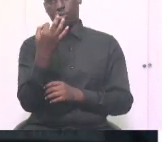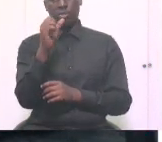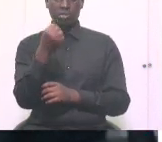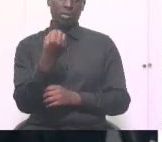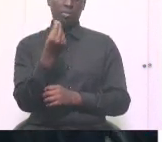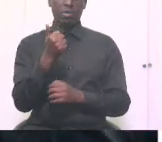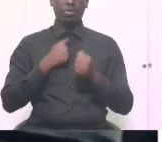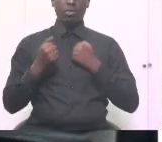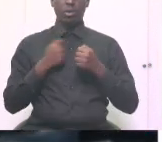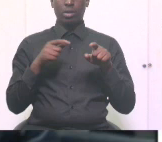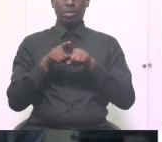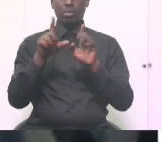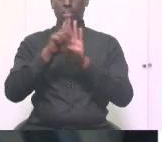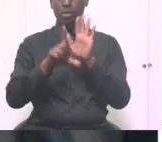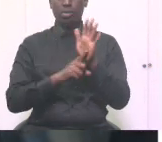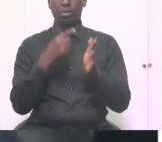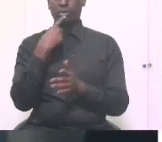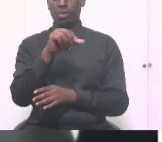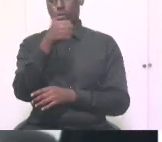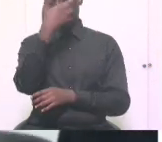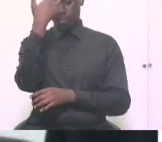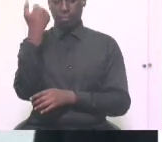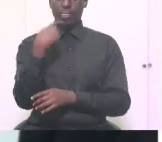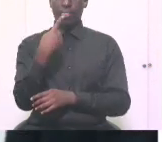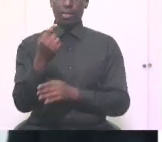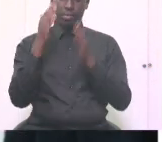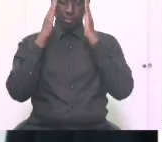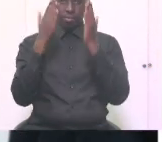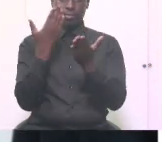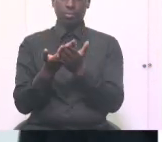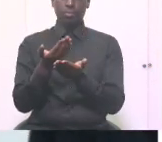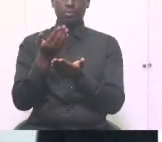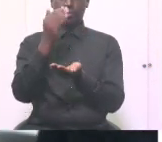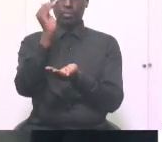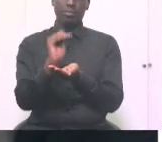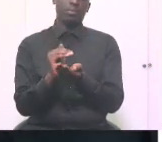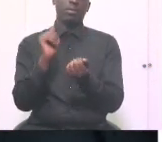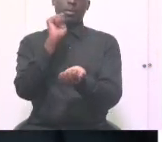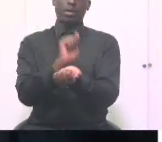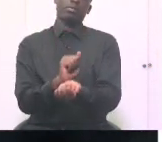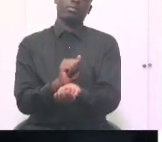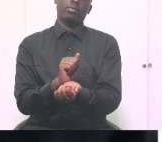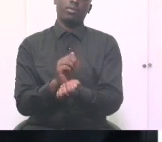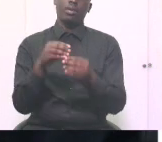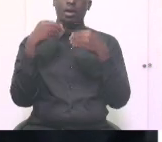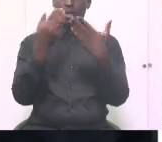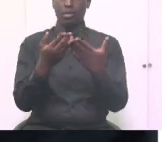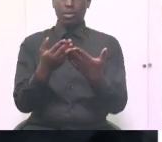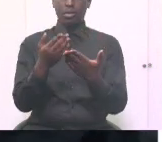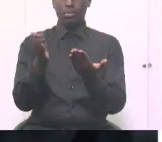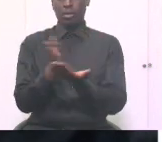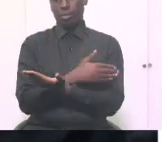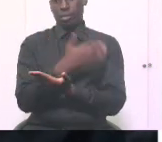z'amafaranga y'u Rwanda nk'uko itegeko ribiteganya. Indi mpamvu ishingirwaho mu gusaba ko Bamporiki yagabanyirizwa ibihano yahawe